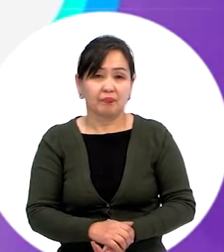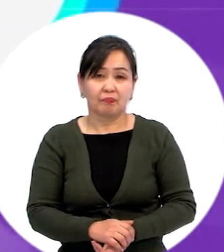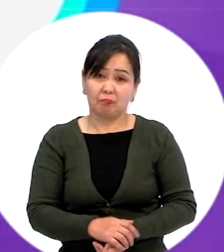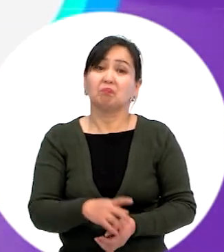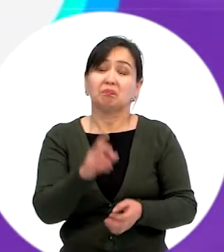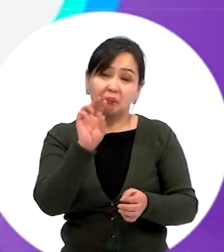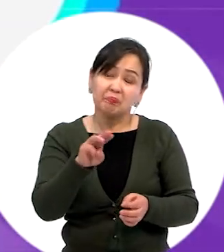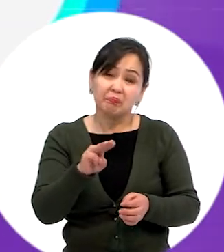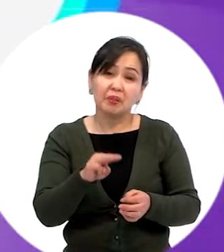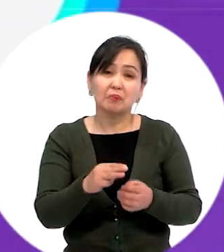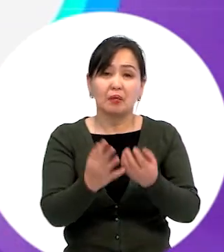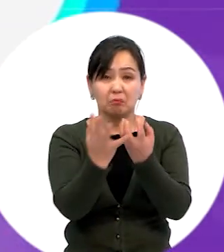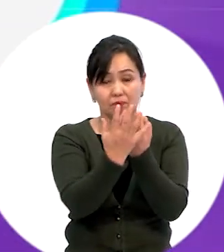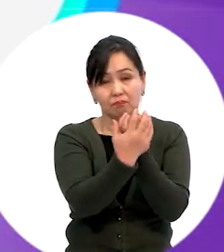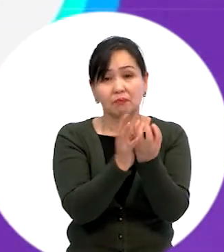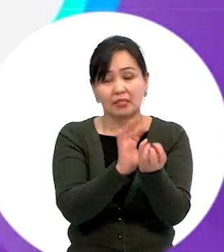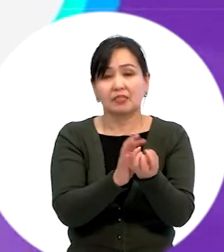Энэ бол байца.